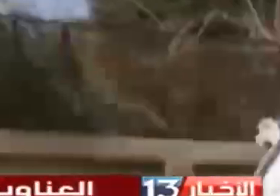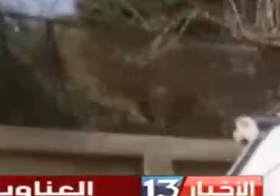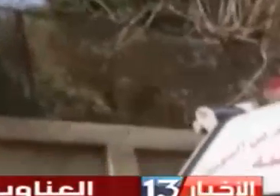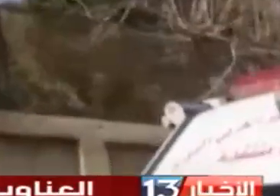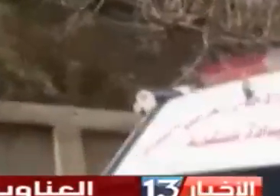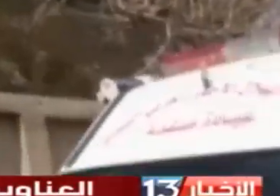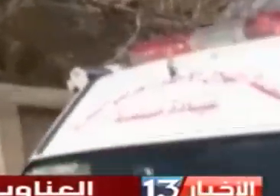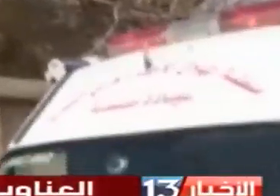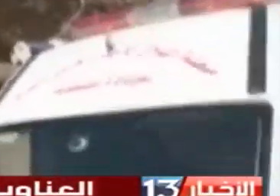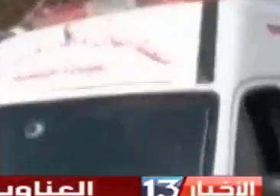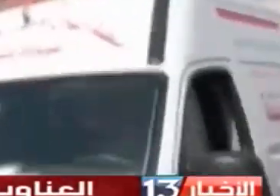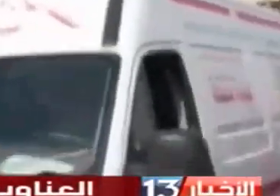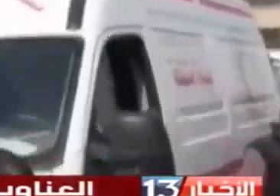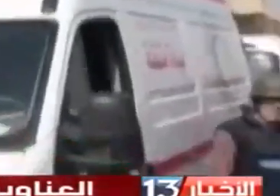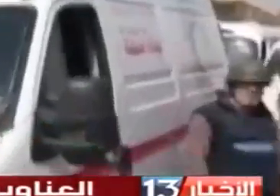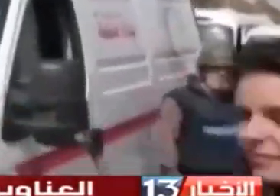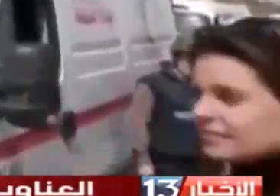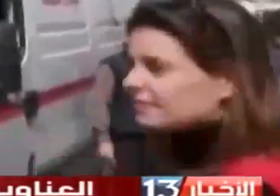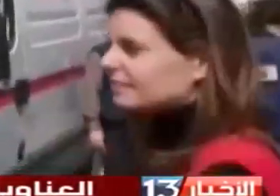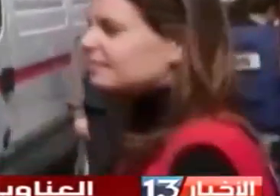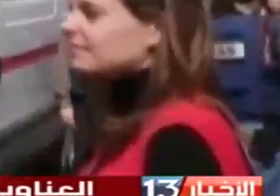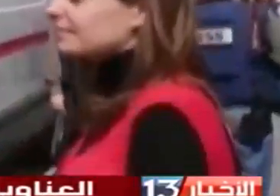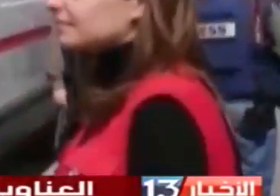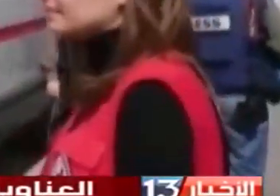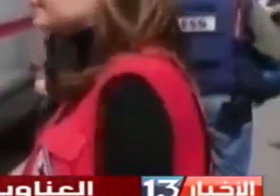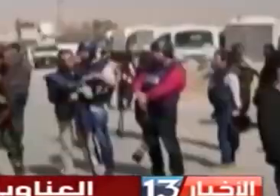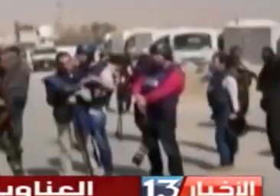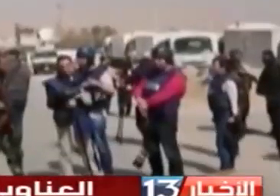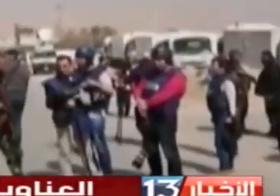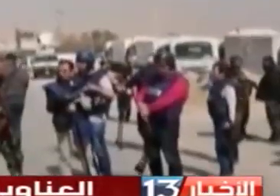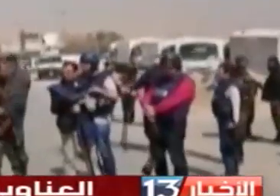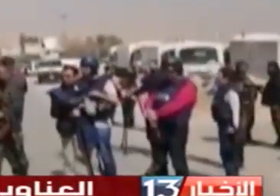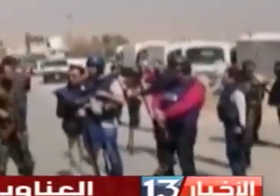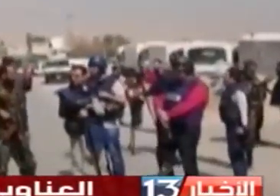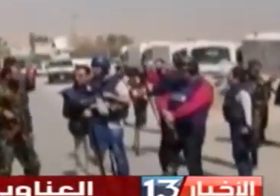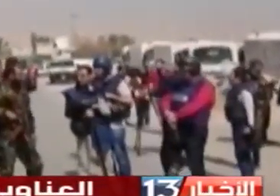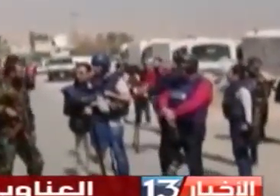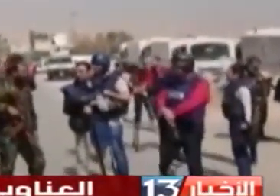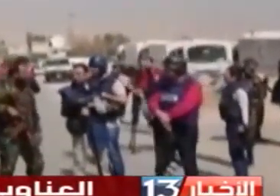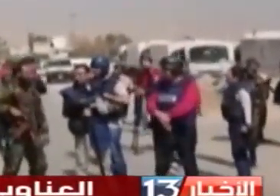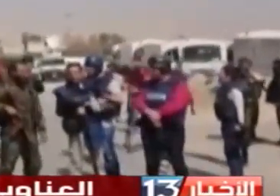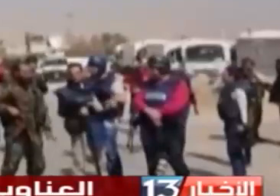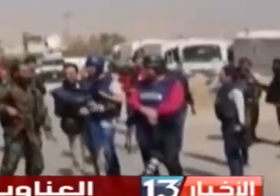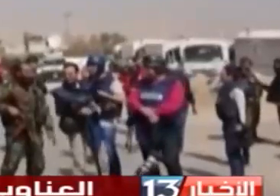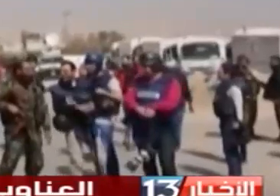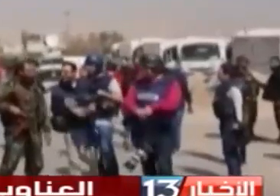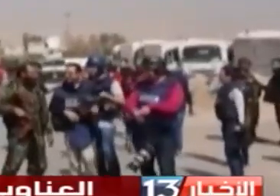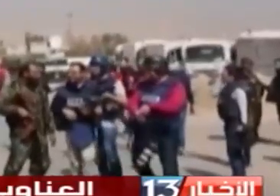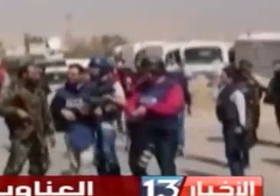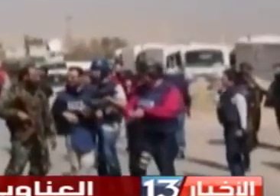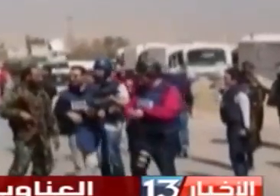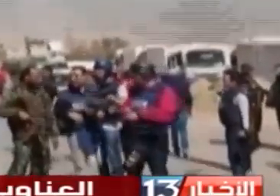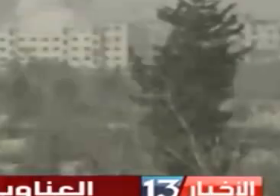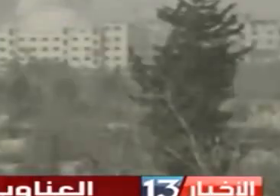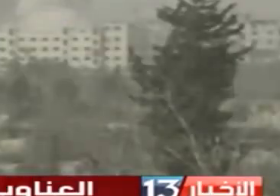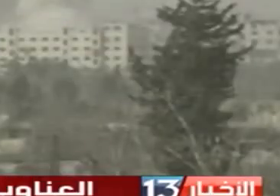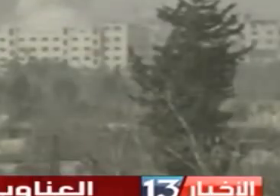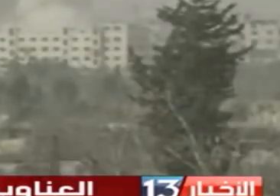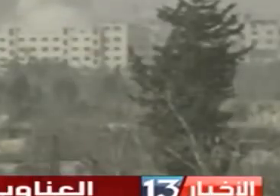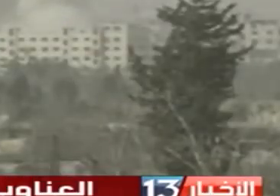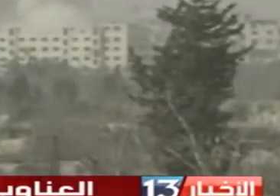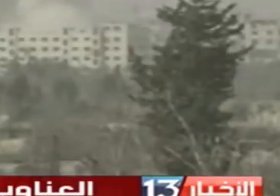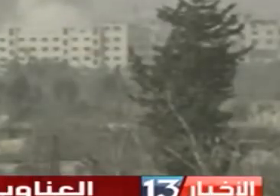الصليب الأحمر يؤكد دخول قافلة مساعدات إنسانية للغوطة الشرقية، وضربات جوية تستهدف مدينة دوما